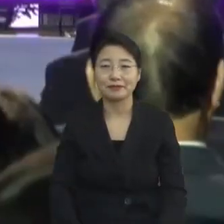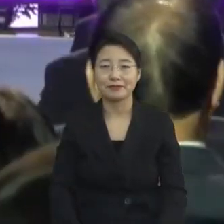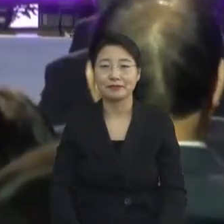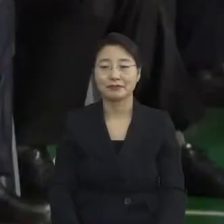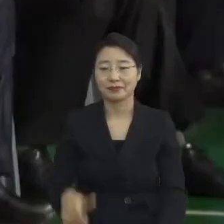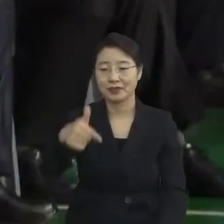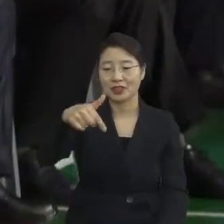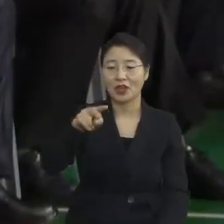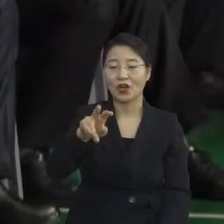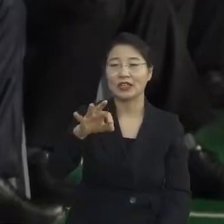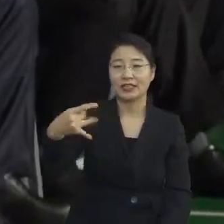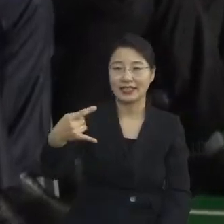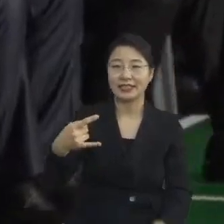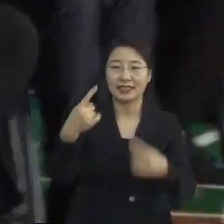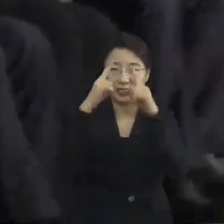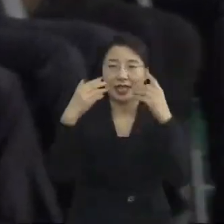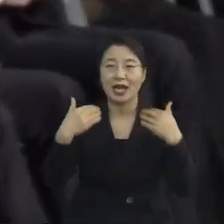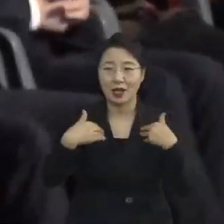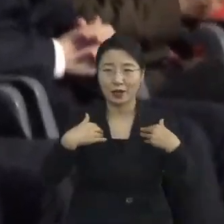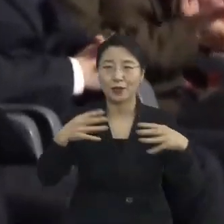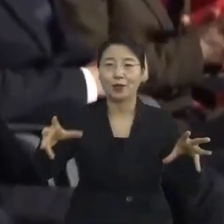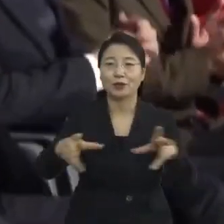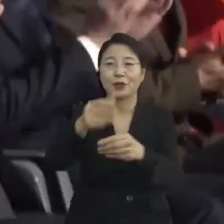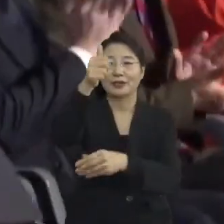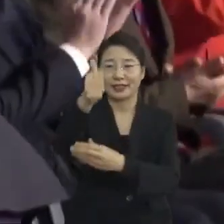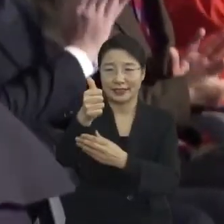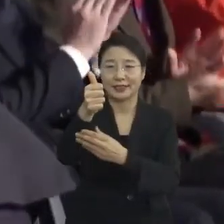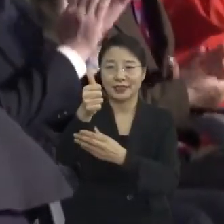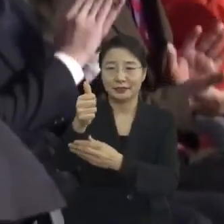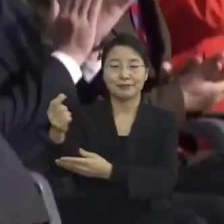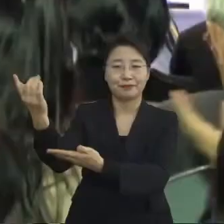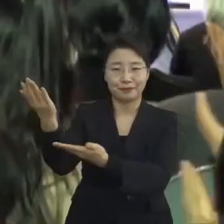경희대학교 한균태 총장님 참석하셨습니다.